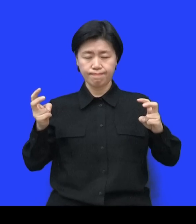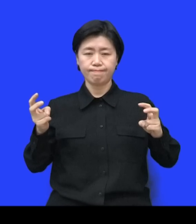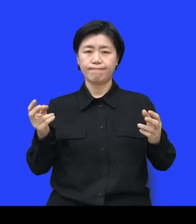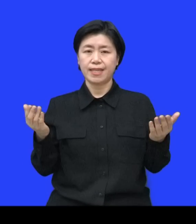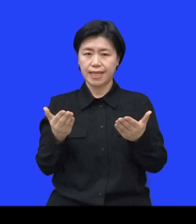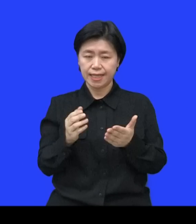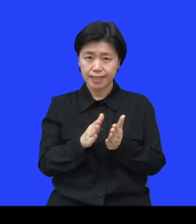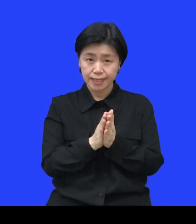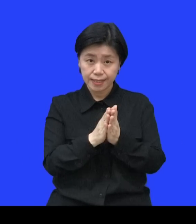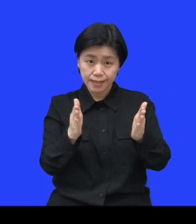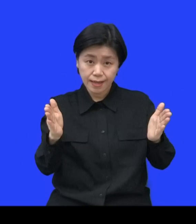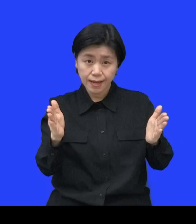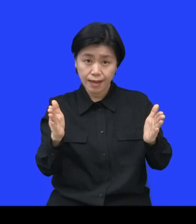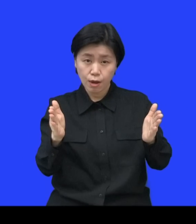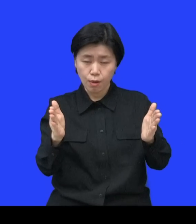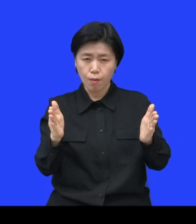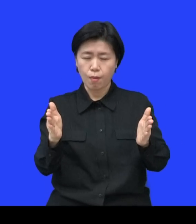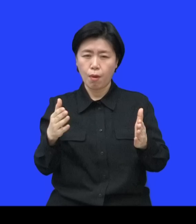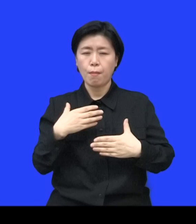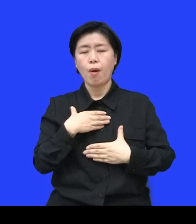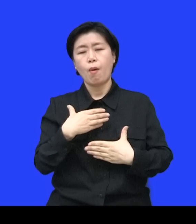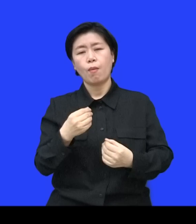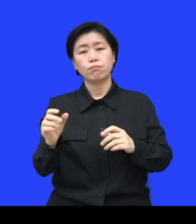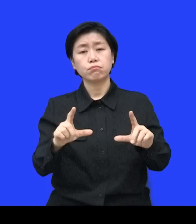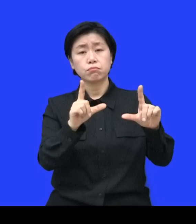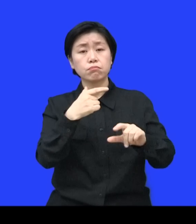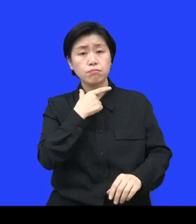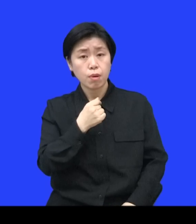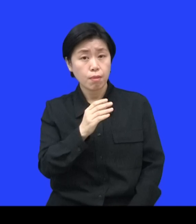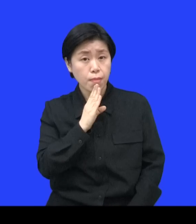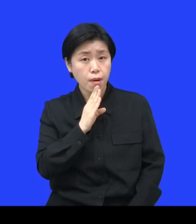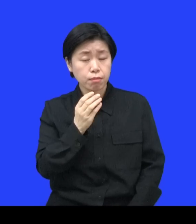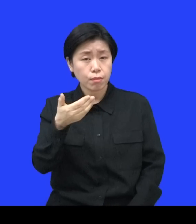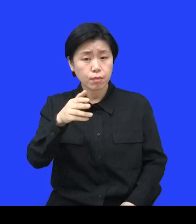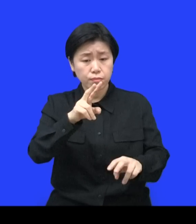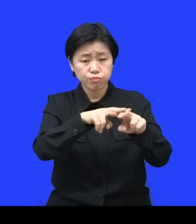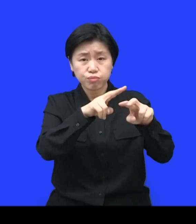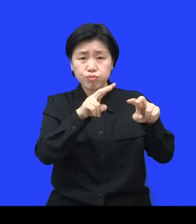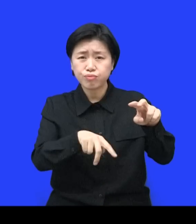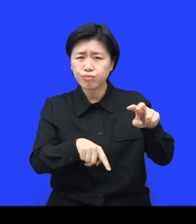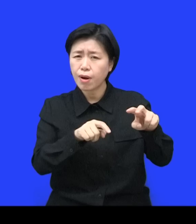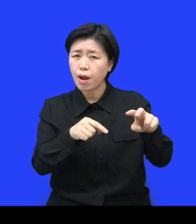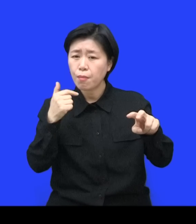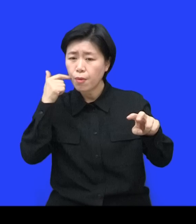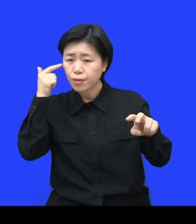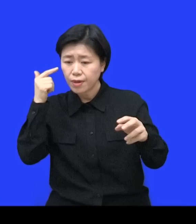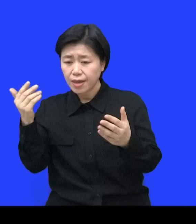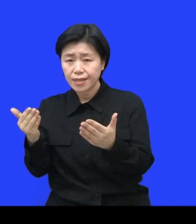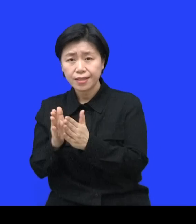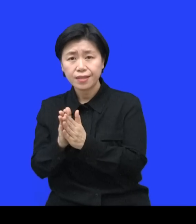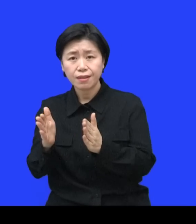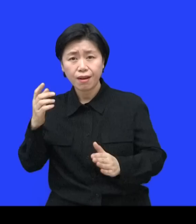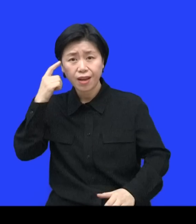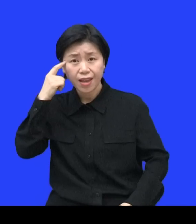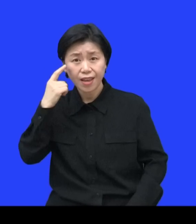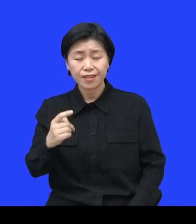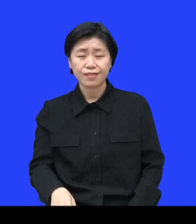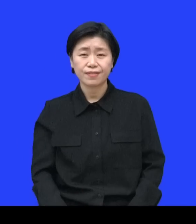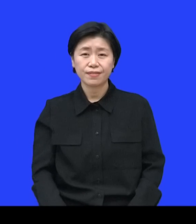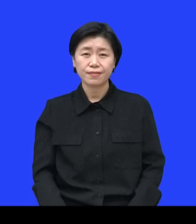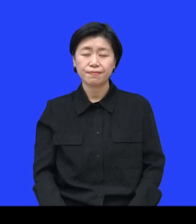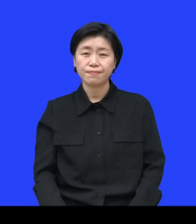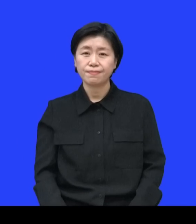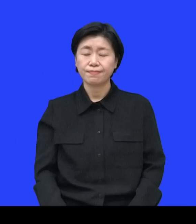삶을 누리면서 사시고 싶으셨을 텐데 어떻게 목회의 결심을 하게 되셨을까 싶어요. 이제 뭐 게임 중독으로